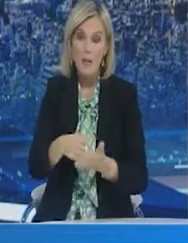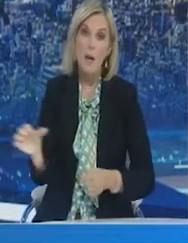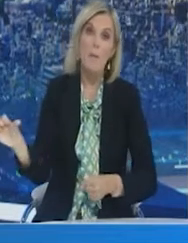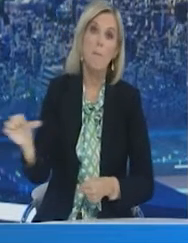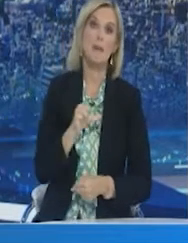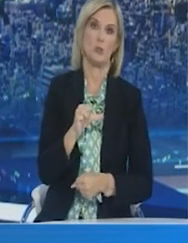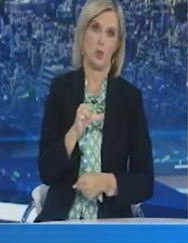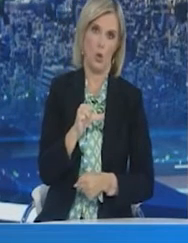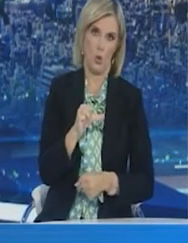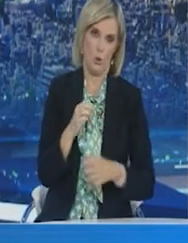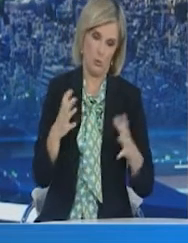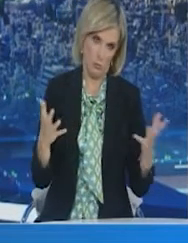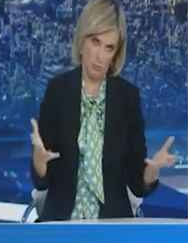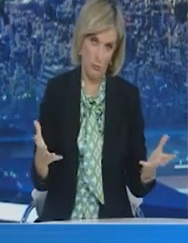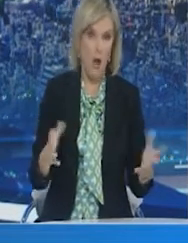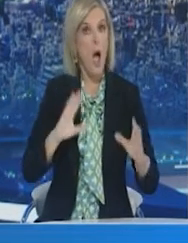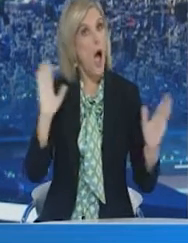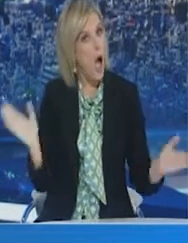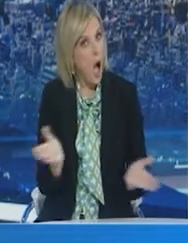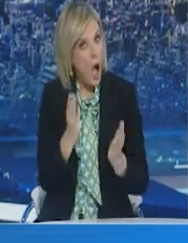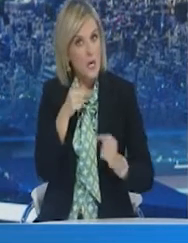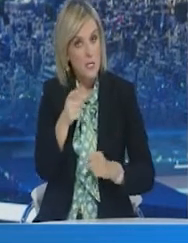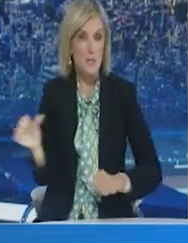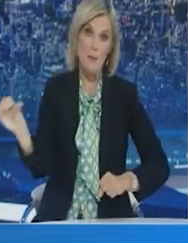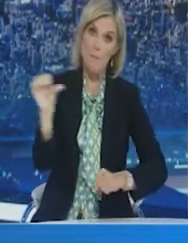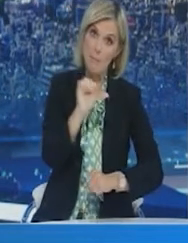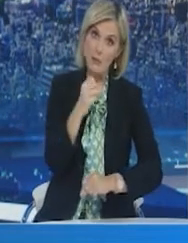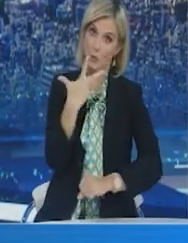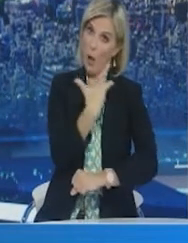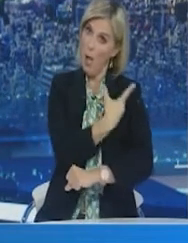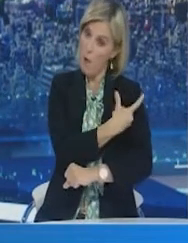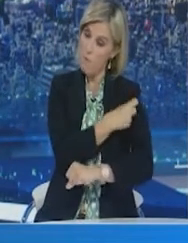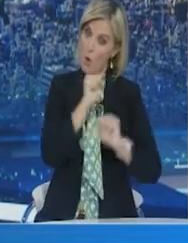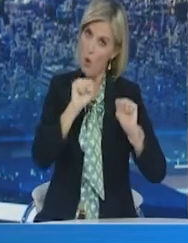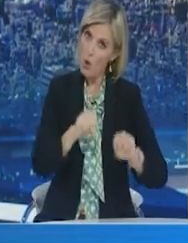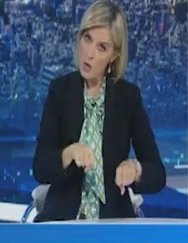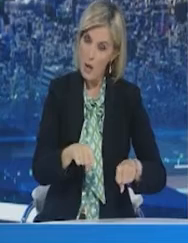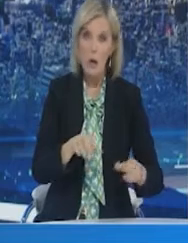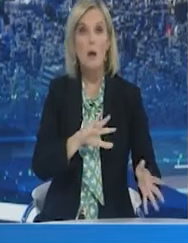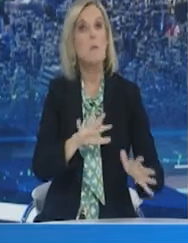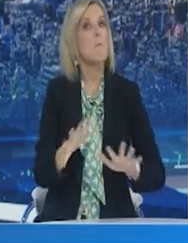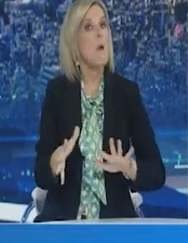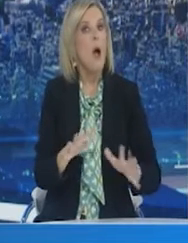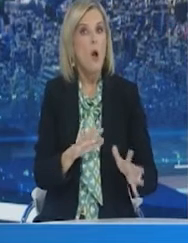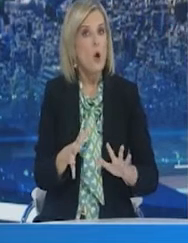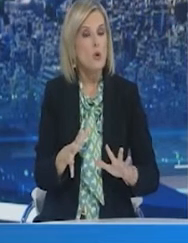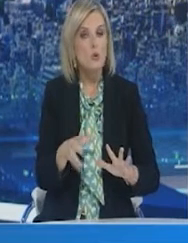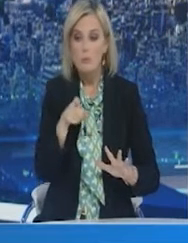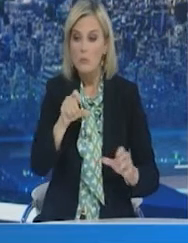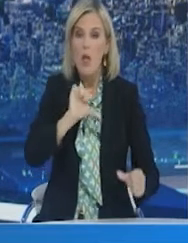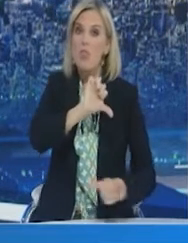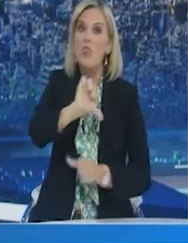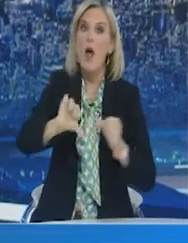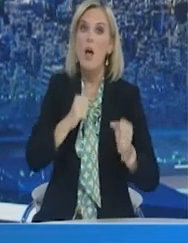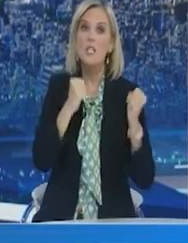όταν και εφόσον εμβολιαστούν, όταν θα επιστρέψουν στις θέσεις τους, είναι πιθανόν να τοποθετηθούν σε